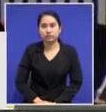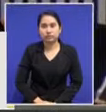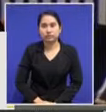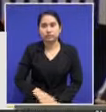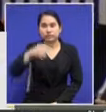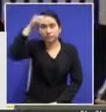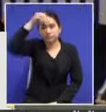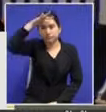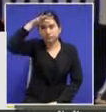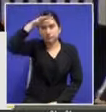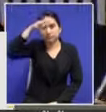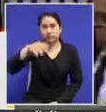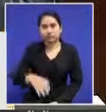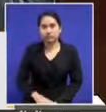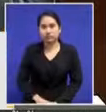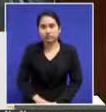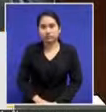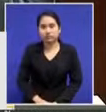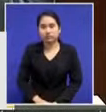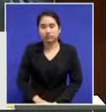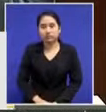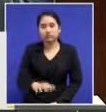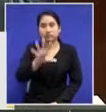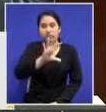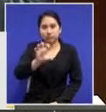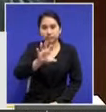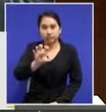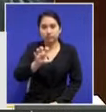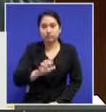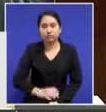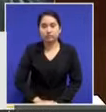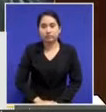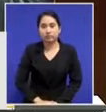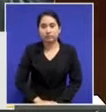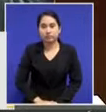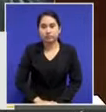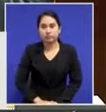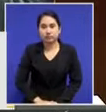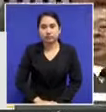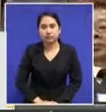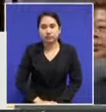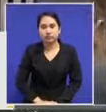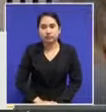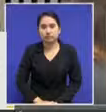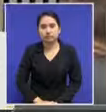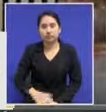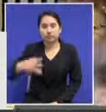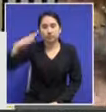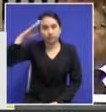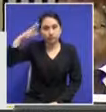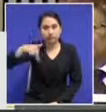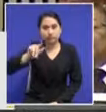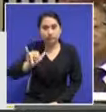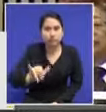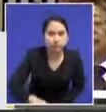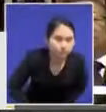ธนาธรจึงรุ่งเรืองกิจครับ 500นางสาววิไลลักษณ์อรินทร์ธรรมพงศ ์พลเอกประยุทธ์จันทร์โอช